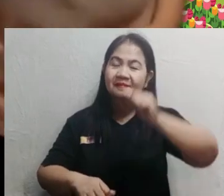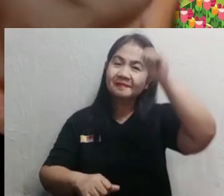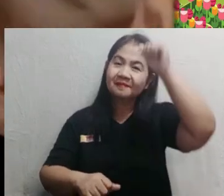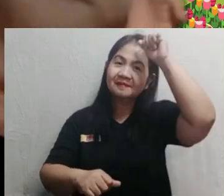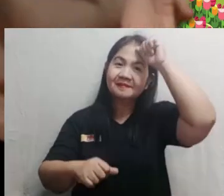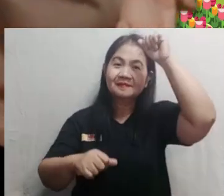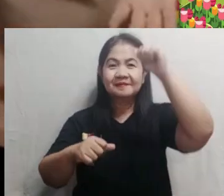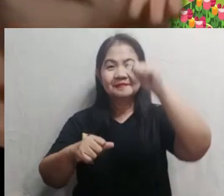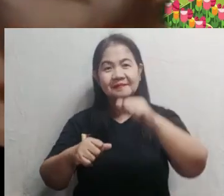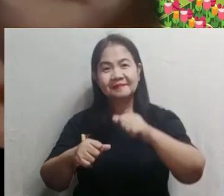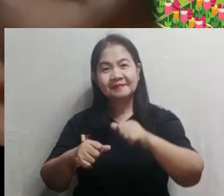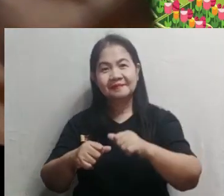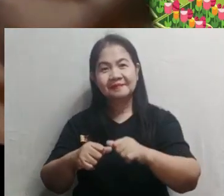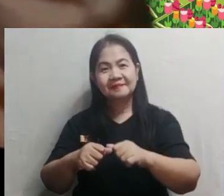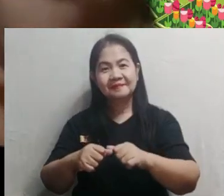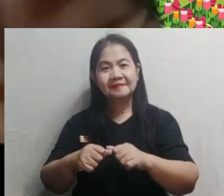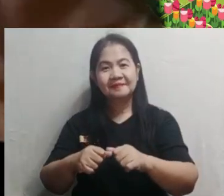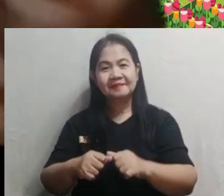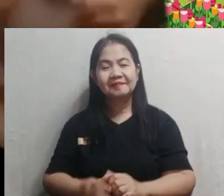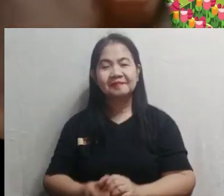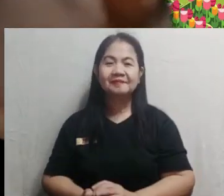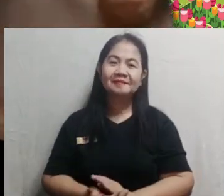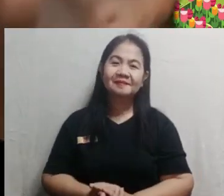tong tandaan.